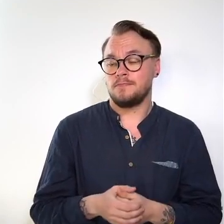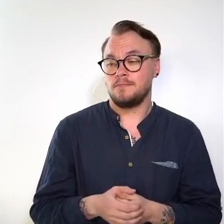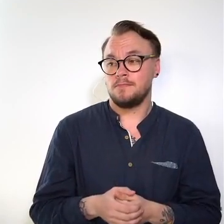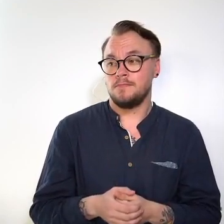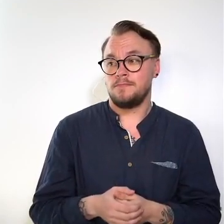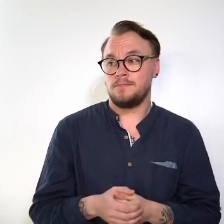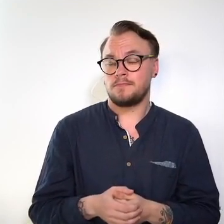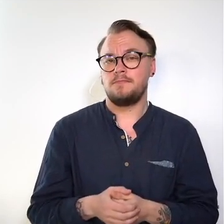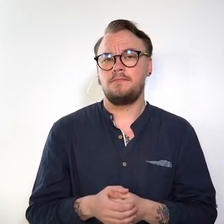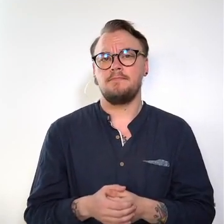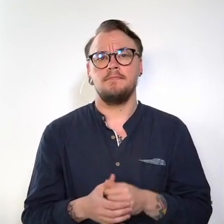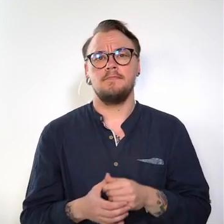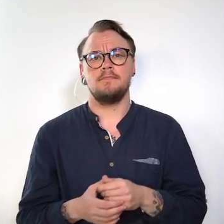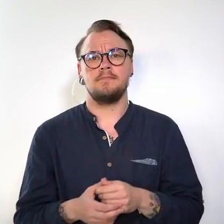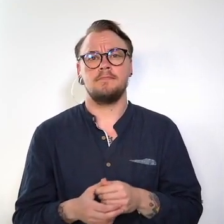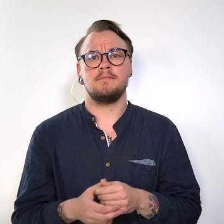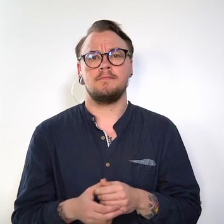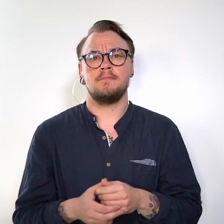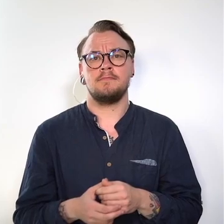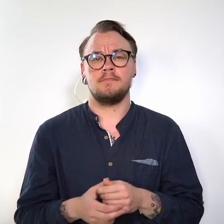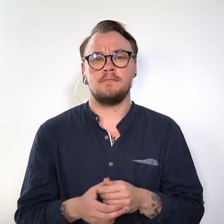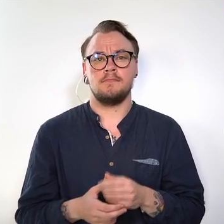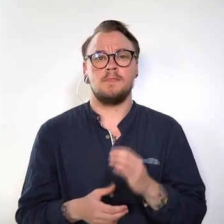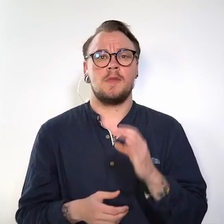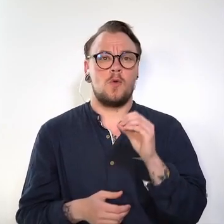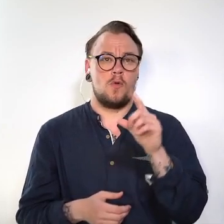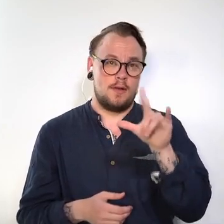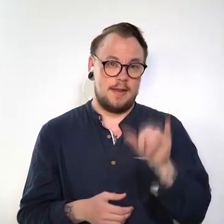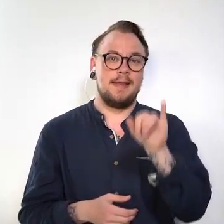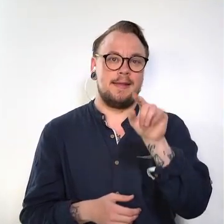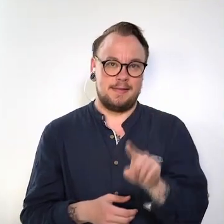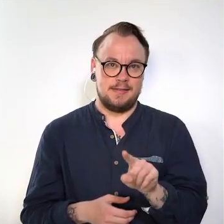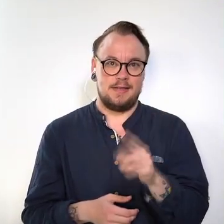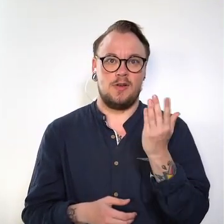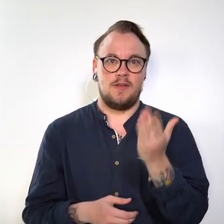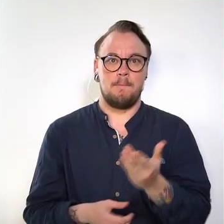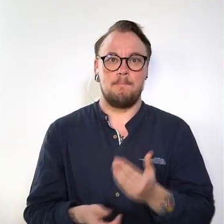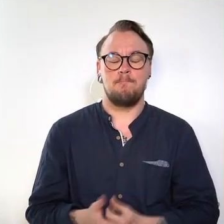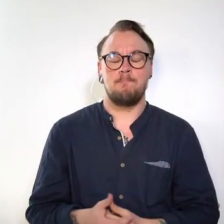Ollin kannanottoa ja voin sitten täydentää niiltä osia, jos on tarpeen. Joo, Olli, ole hyvä.